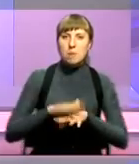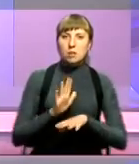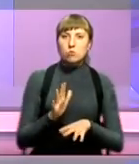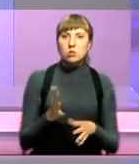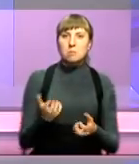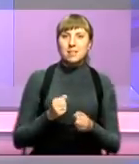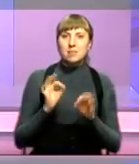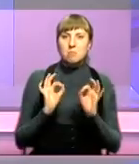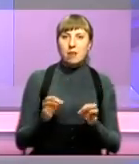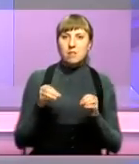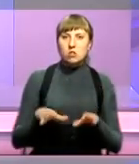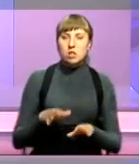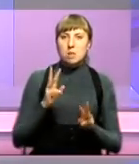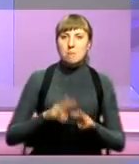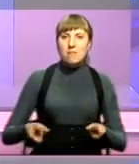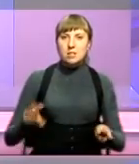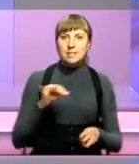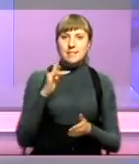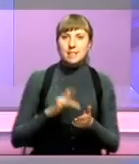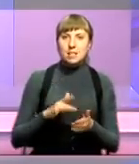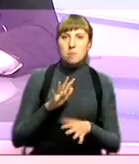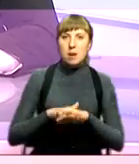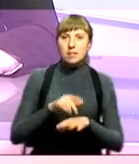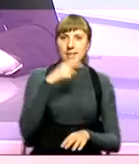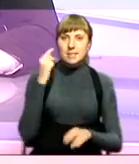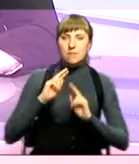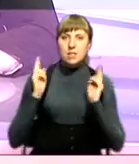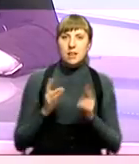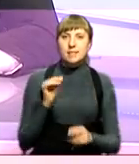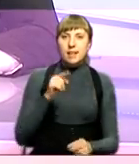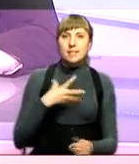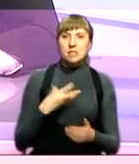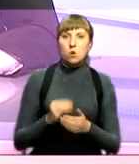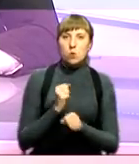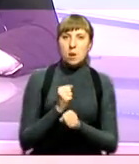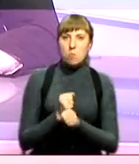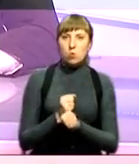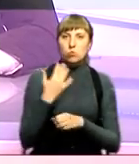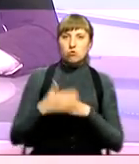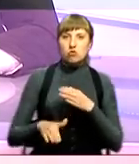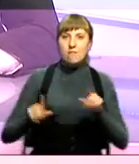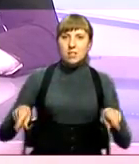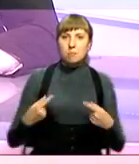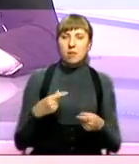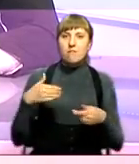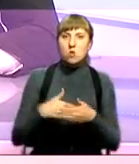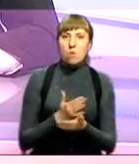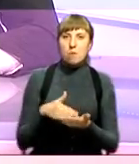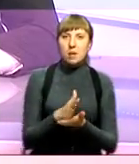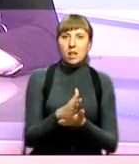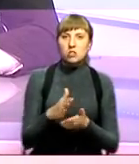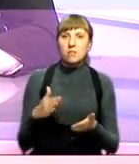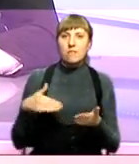правильное решение правительством и Центробанком Российской Федерации. И они свою работу уже возобновят в новом качестве, в